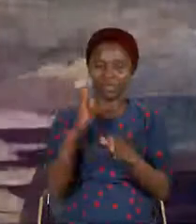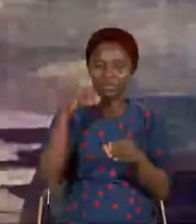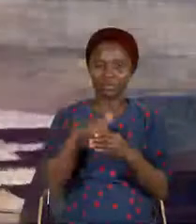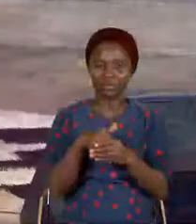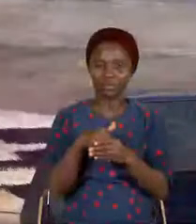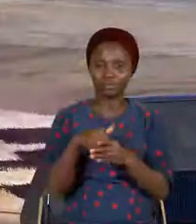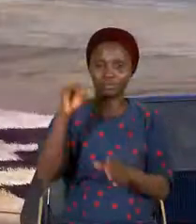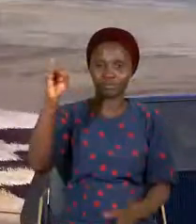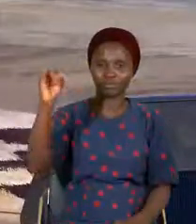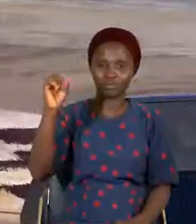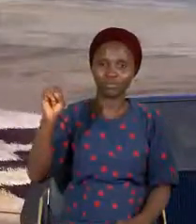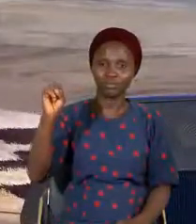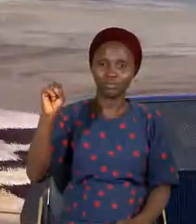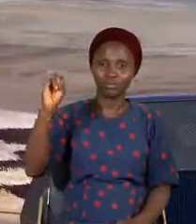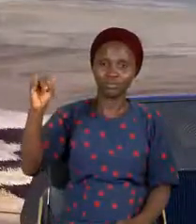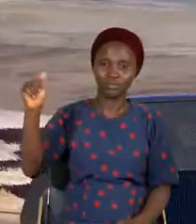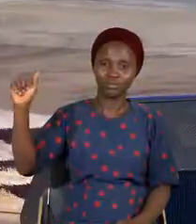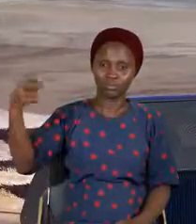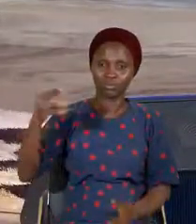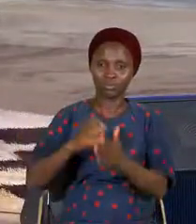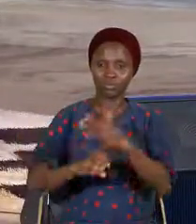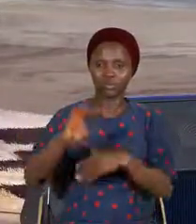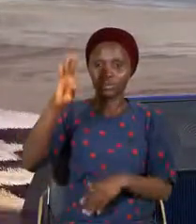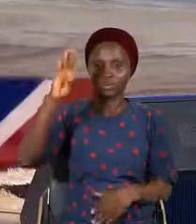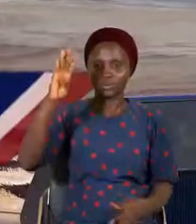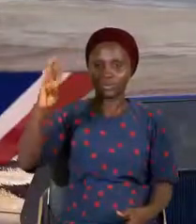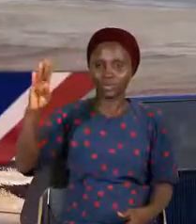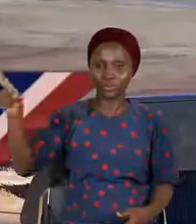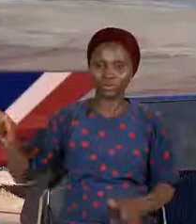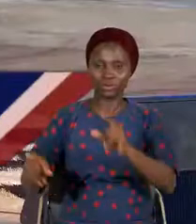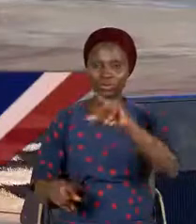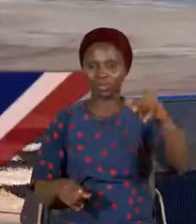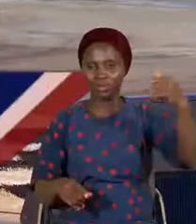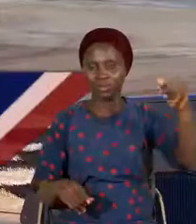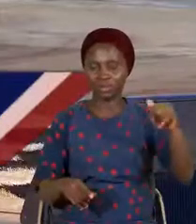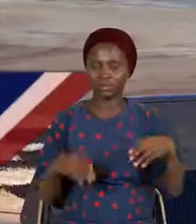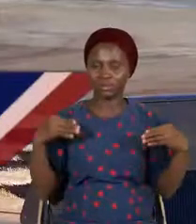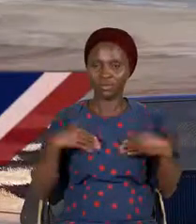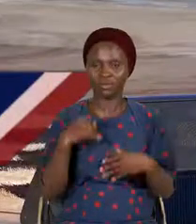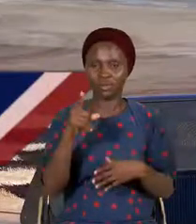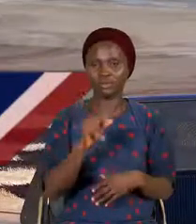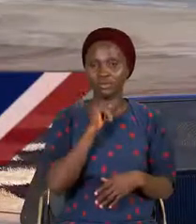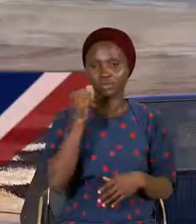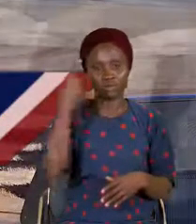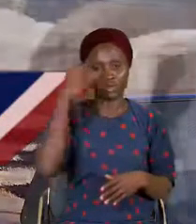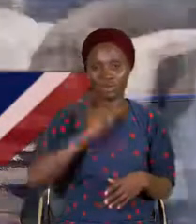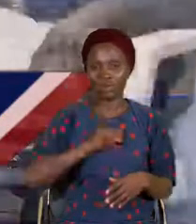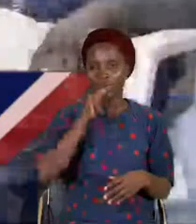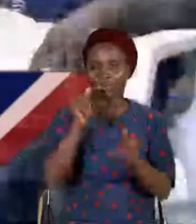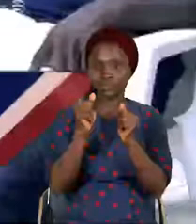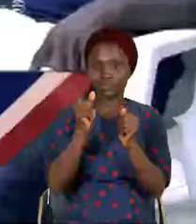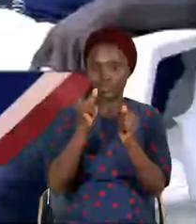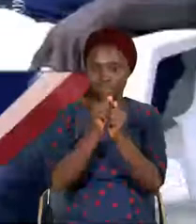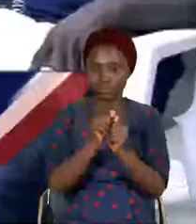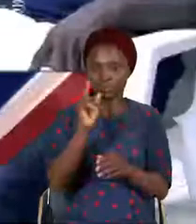Dans Ésaïe chapitre 41, verset 10. Ne crains rien, car je suis avec toi.